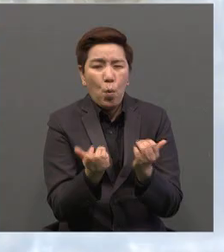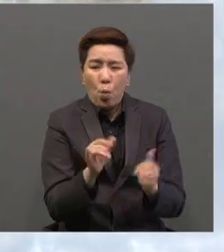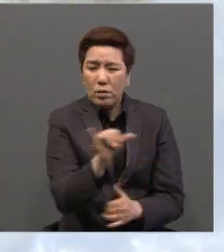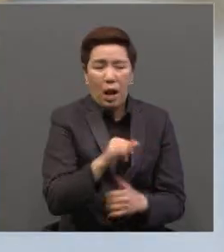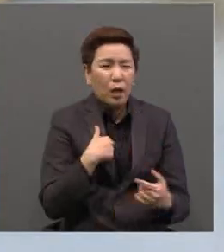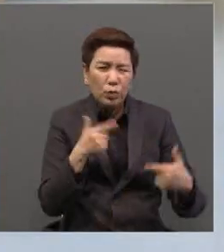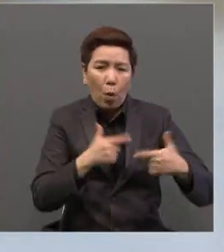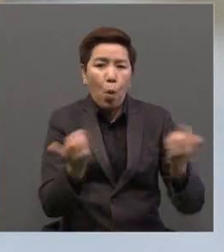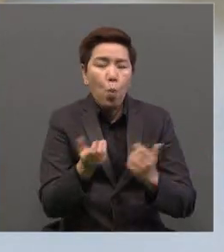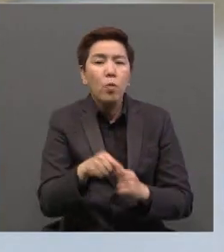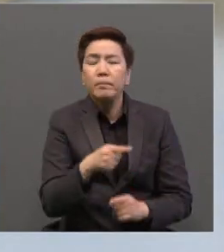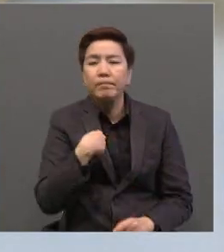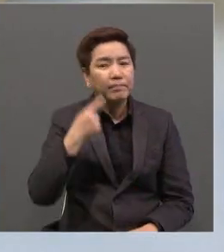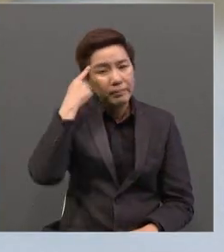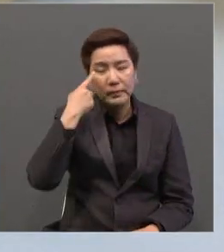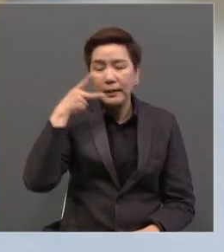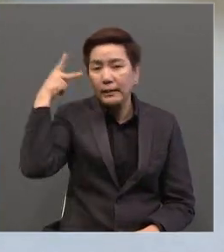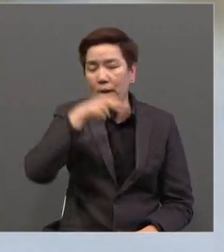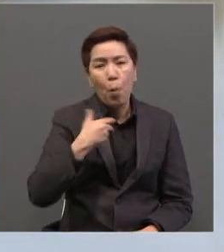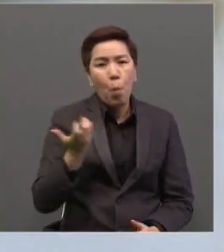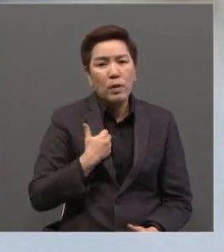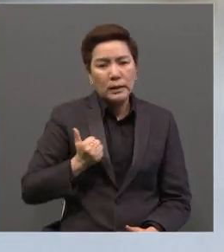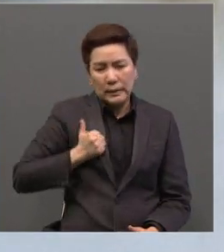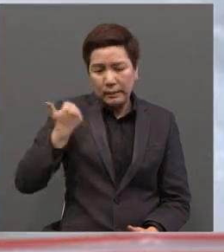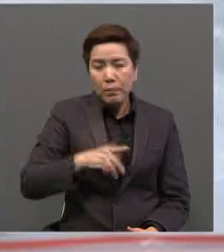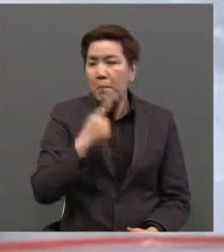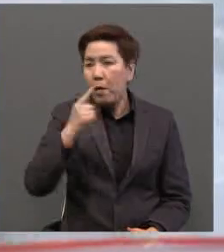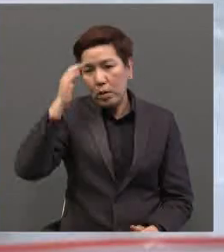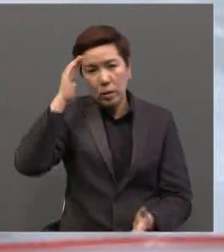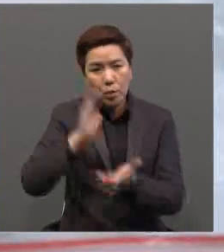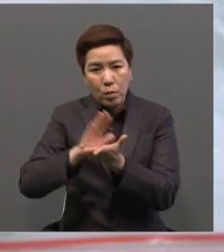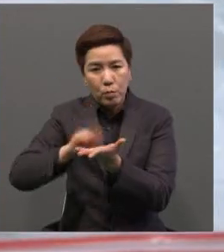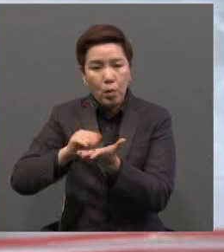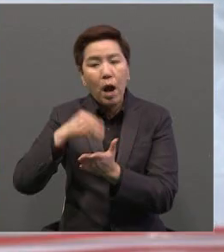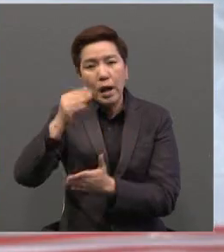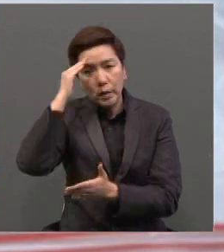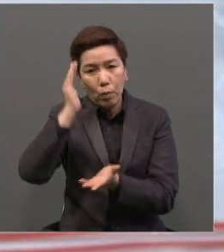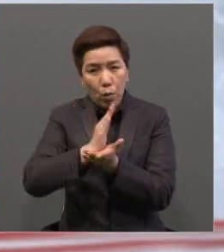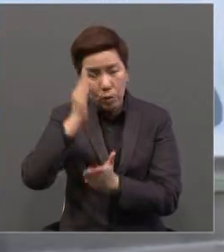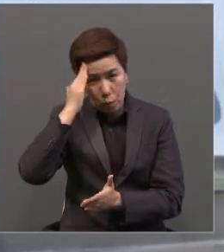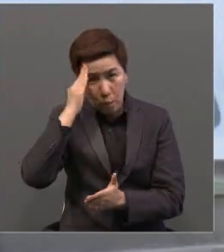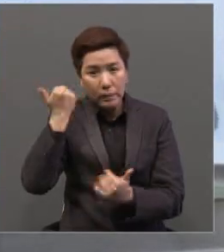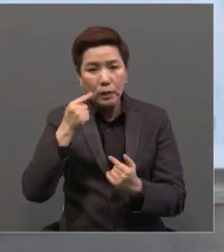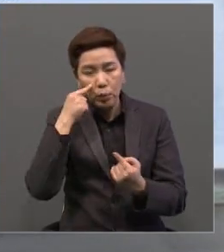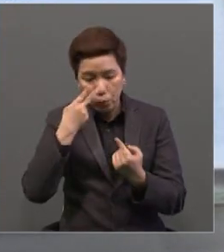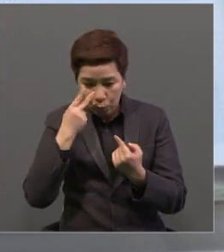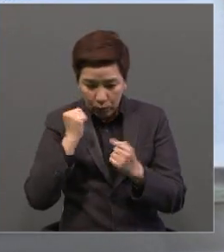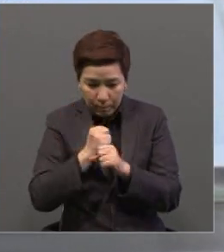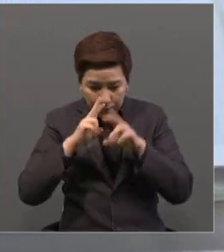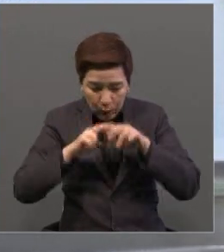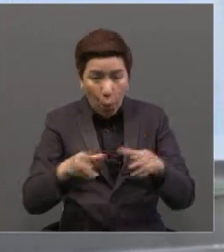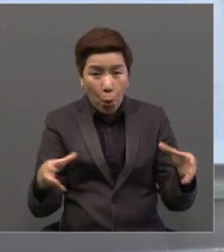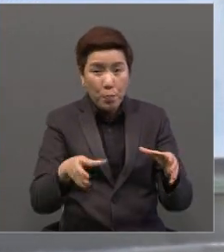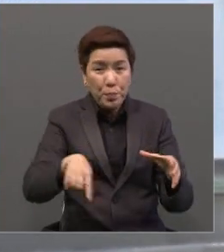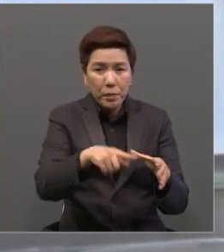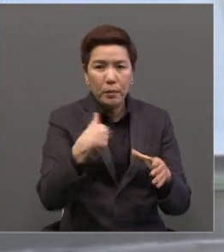แล้วก็ญาติสุดท้ายลูกของผู้เสียหายรายนี้เนี่ยทนไม่ไหวอ่ะก็เลยมาแจ้งข้อมูลให้ตำรวจทราบเพื่อทำการสืบสวนซึ่งเฉพาะ